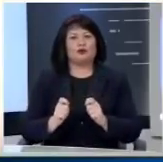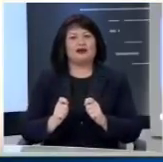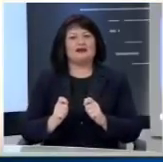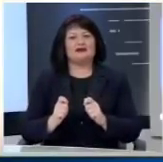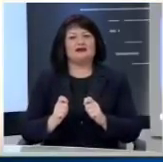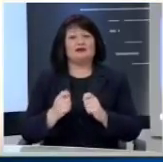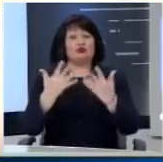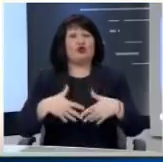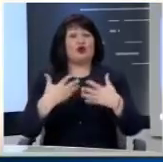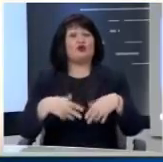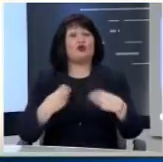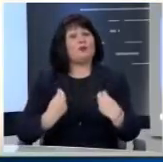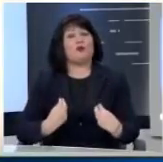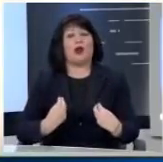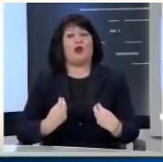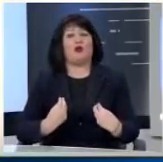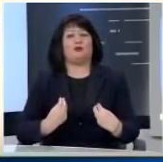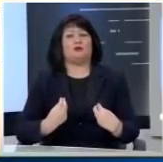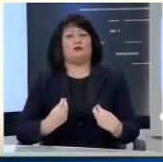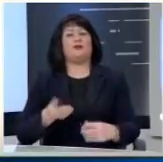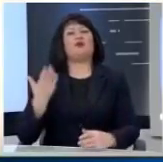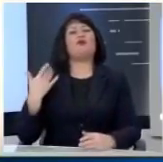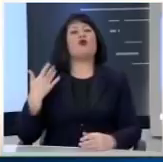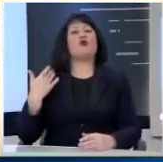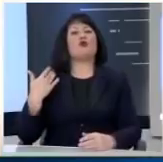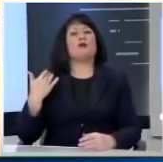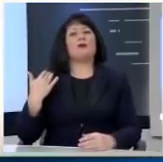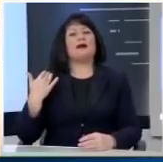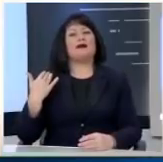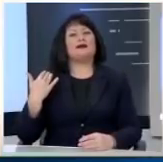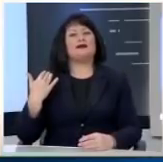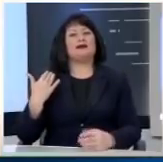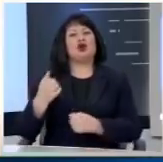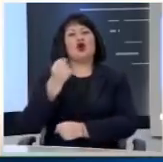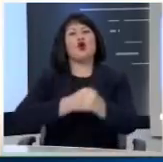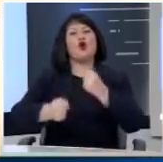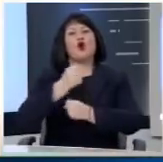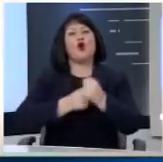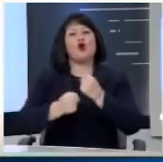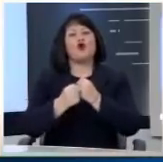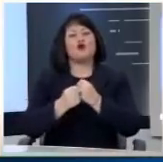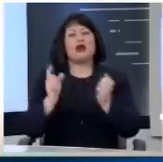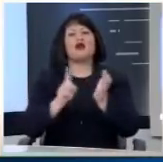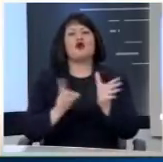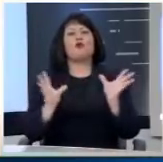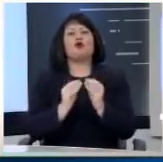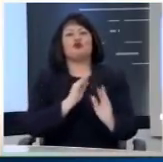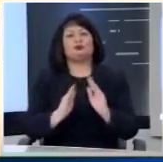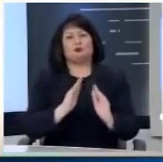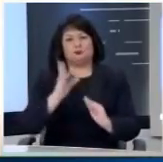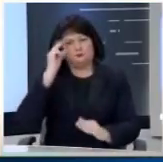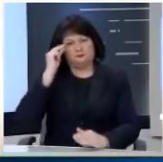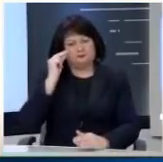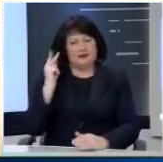πιο λειτουργικό από ό,τι τις προηγούμενες δεκαετίες όπου υπήρχε νόμος για το άσυλο επί δικών σας κυβερνήσεων